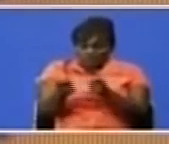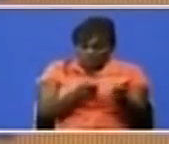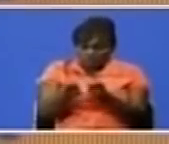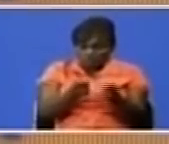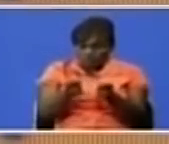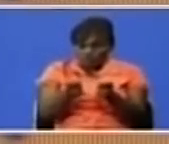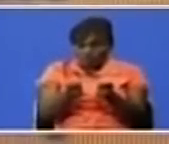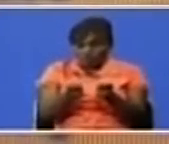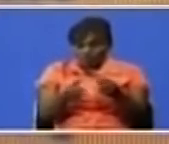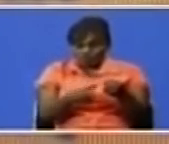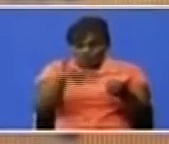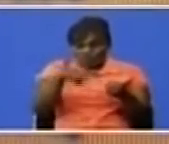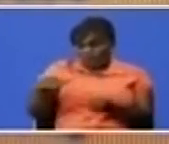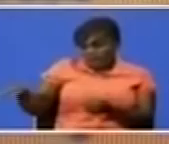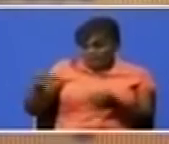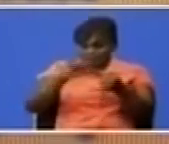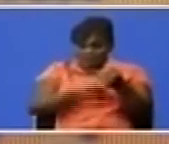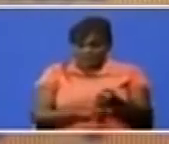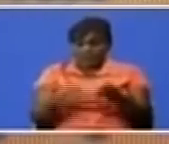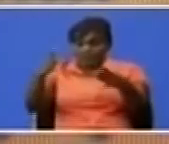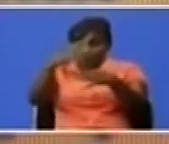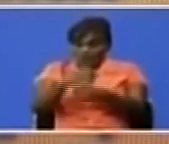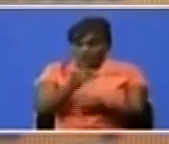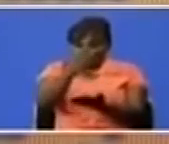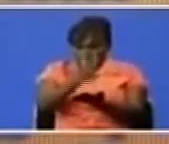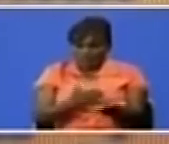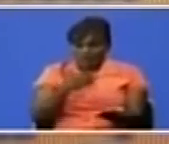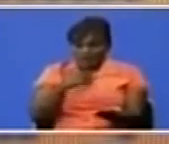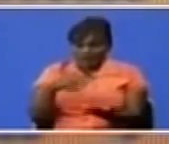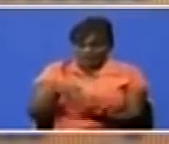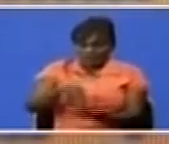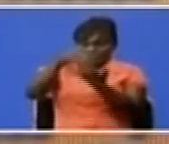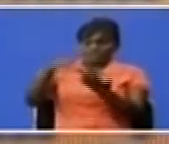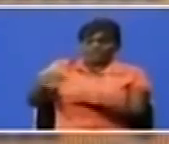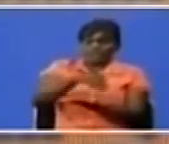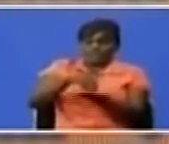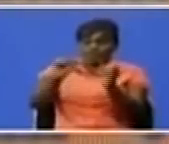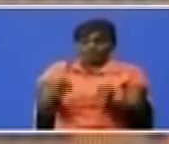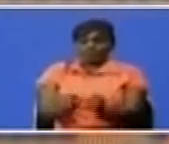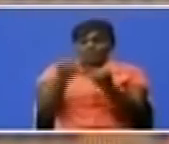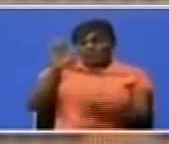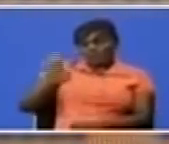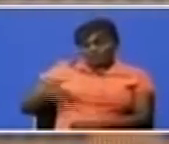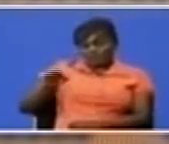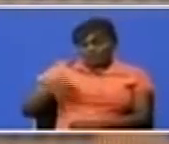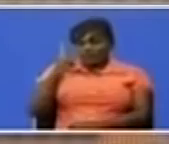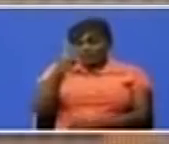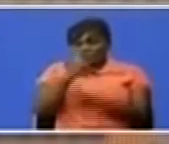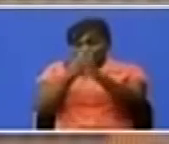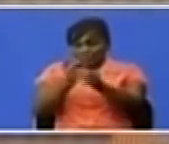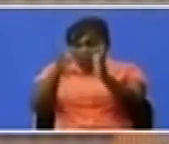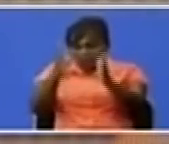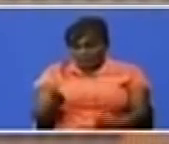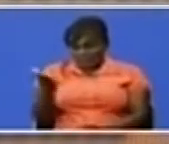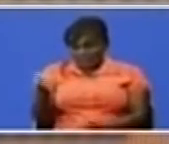ndoa za mapema, baadhi ya taasisi zimeanzisha vituo maalum vya kuwaokoa wasichana. Paul Nabiso alitembelea shule ya St.